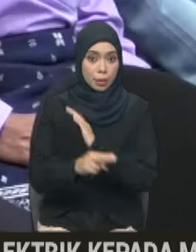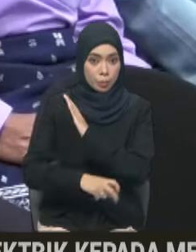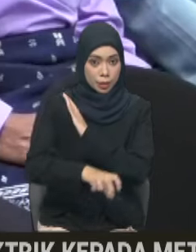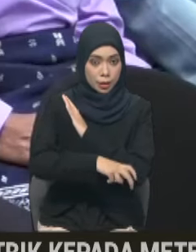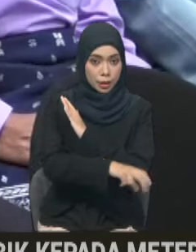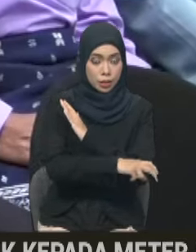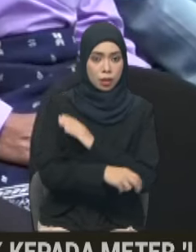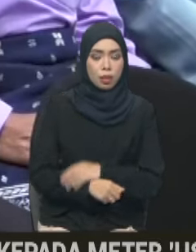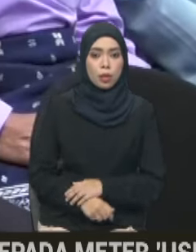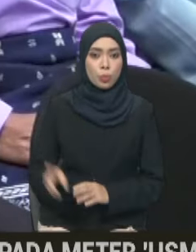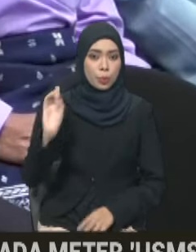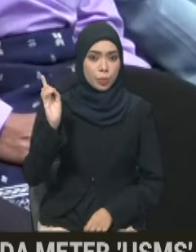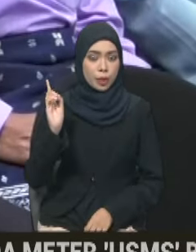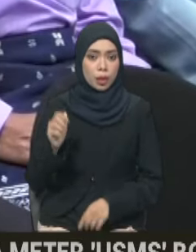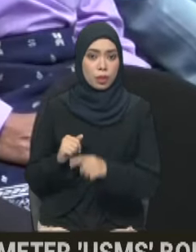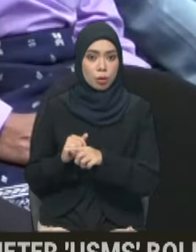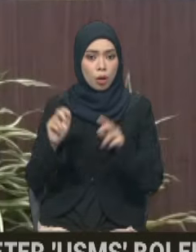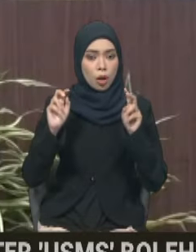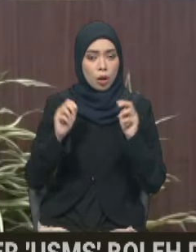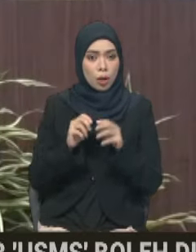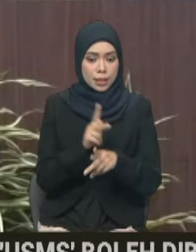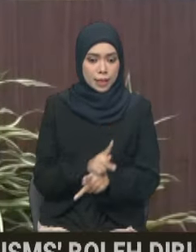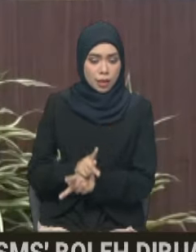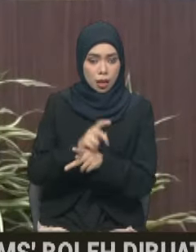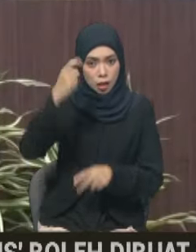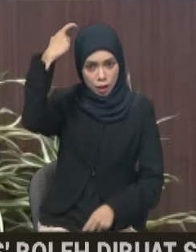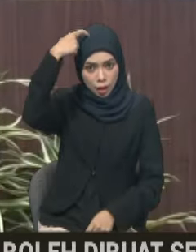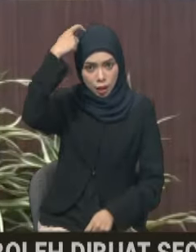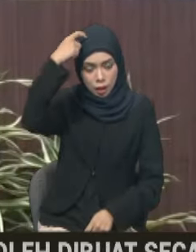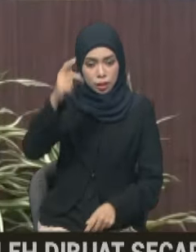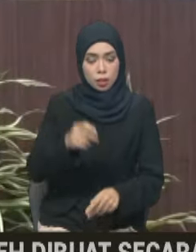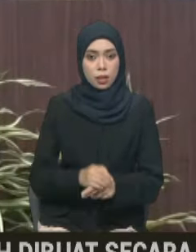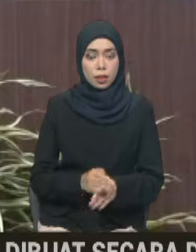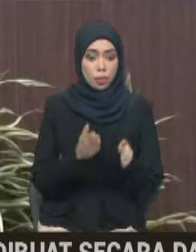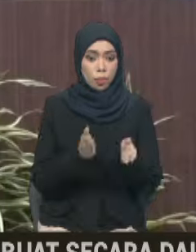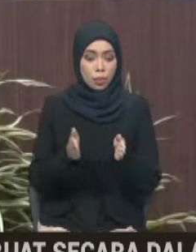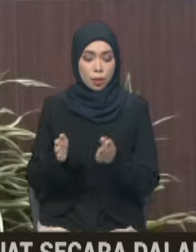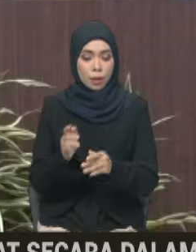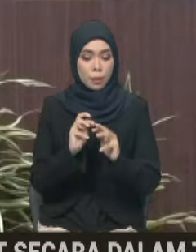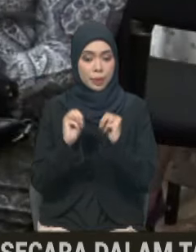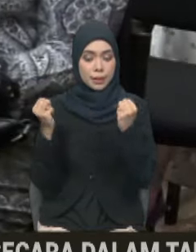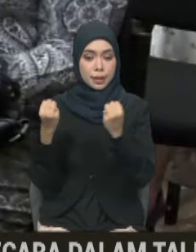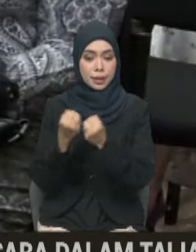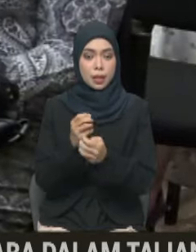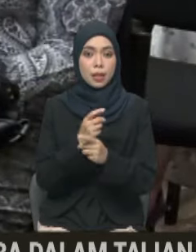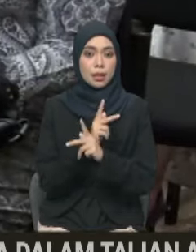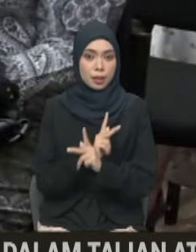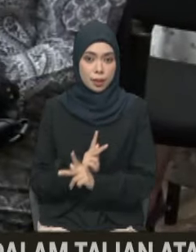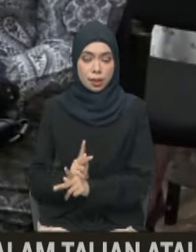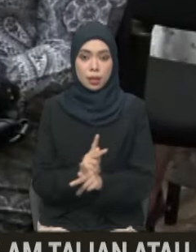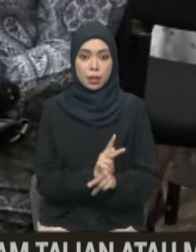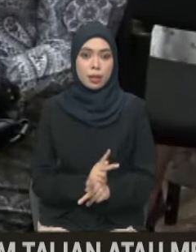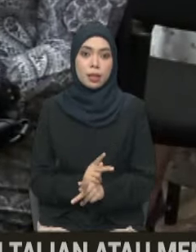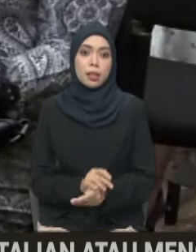khas Hijrah bertajuk Memelihara Akal Masyarakat Sejahtera oleh Awang Ahmad Muzaffar bin Haji Marsidi,